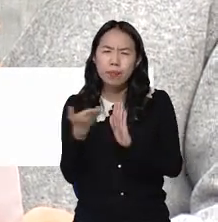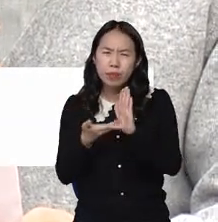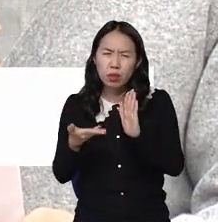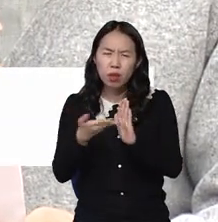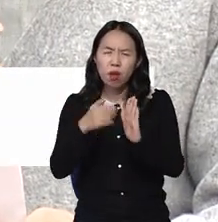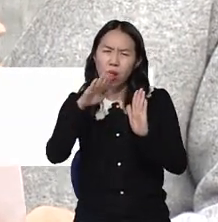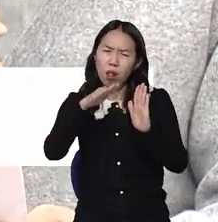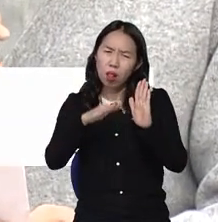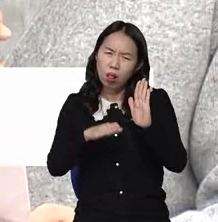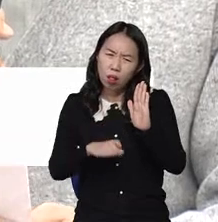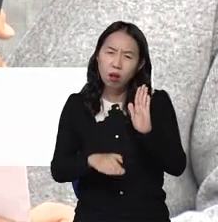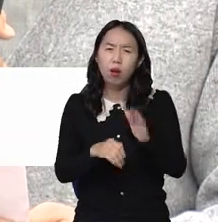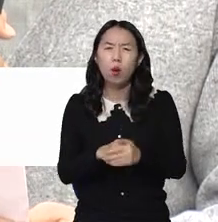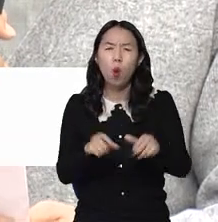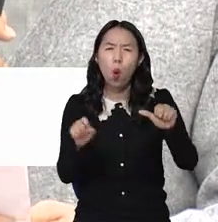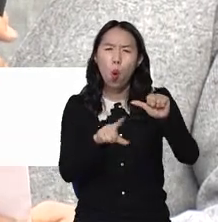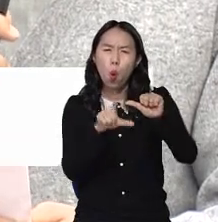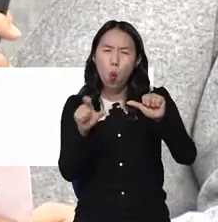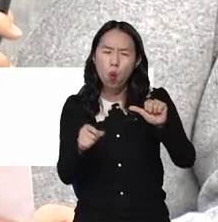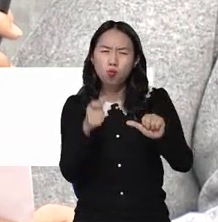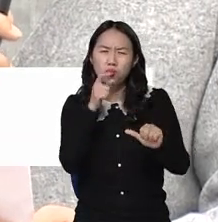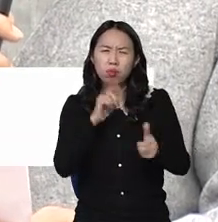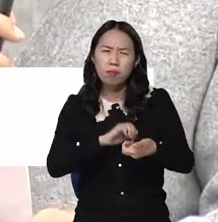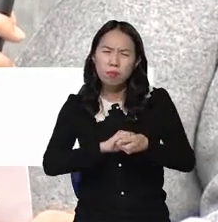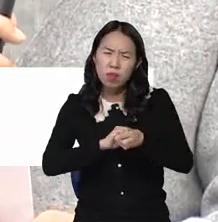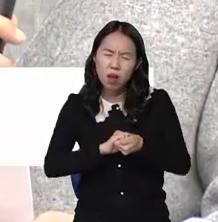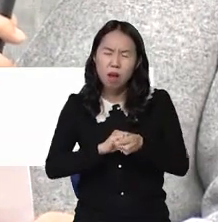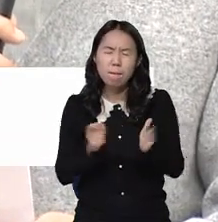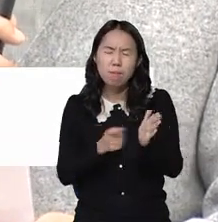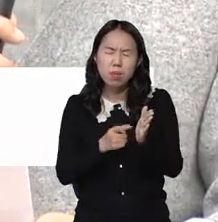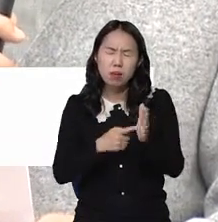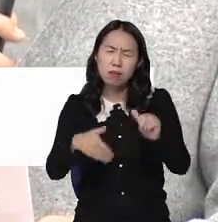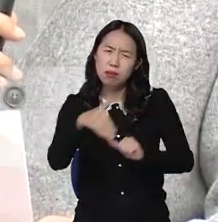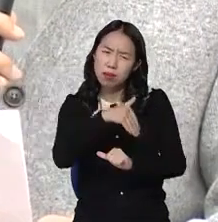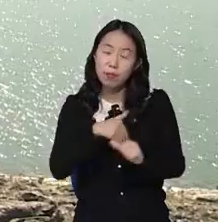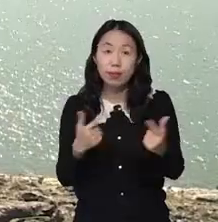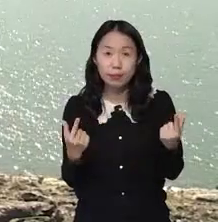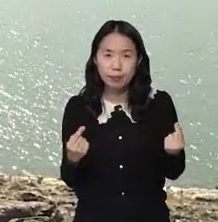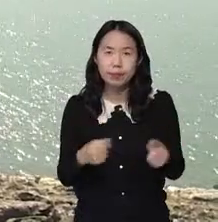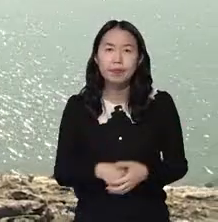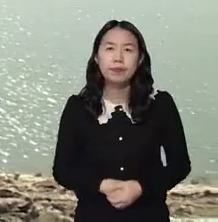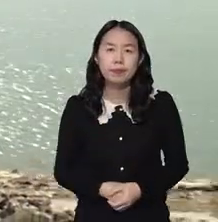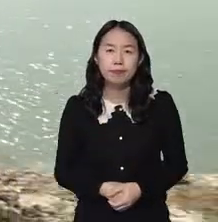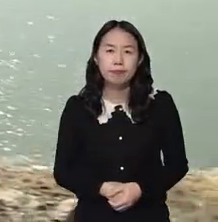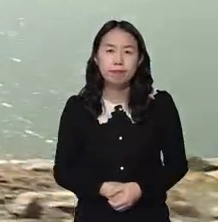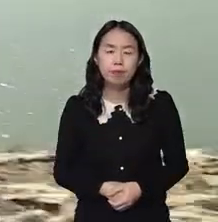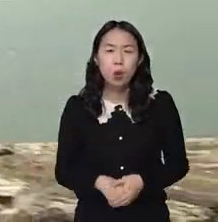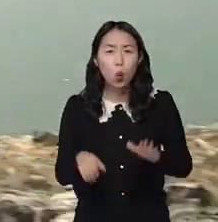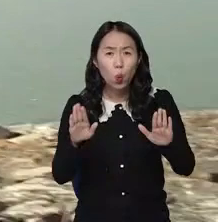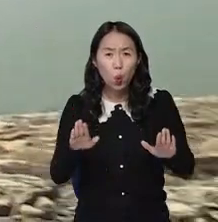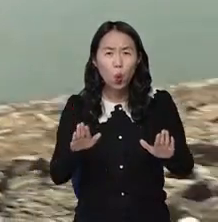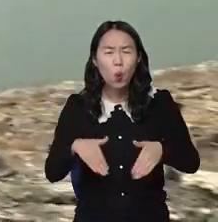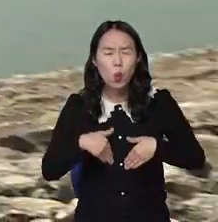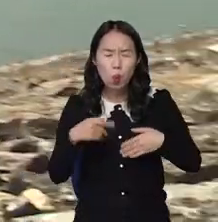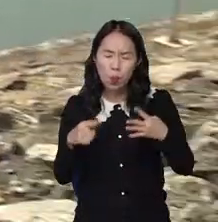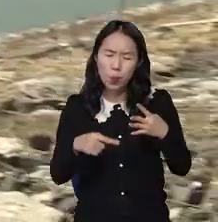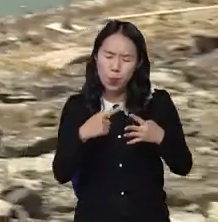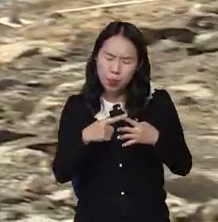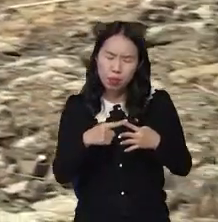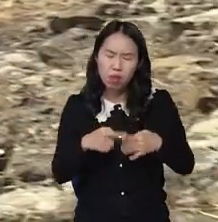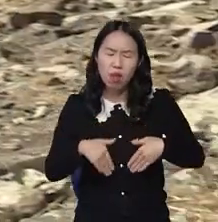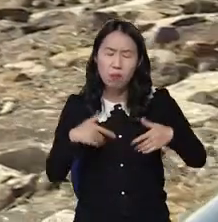저수율 하락, 5월 제한 급수 등 비상 상황이다. 특히 올봄